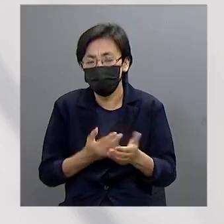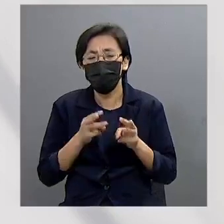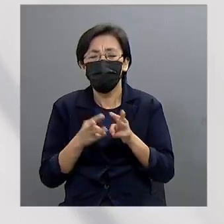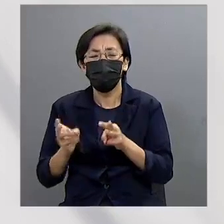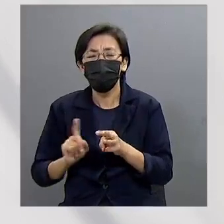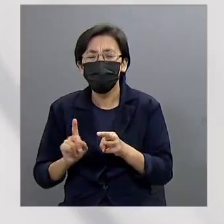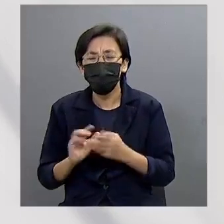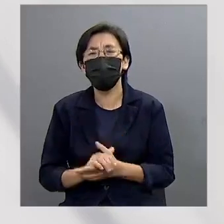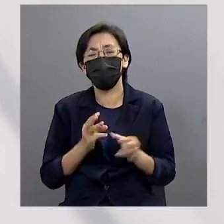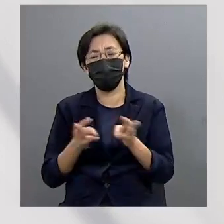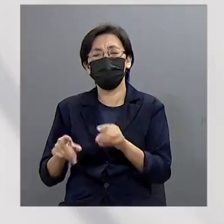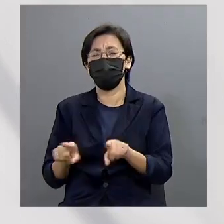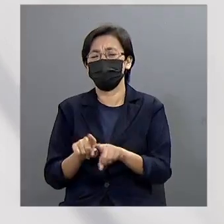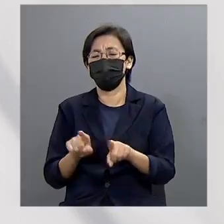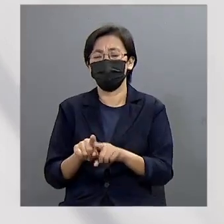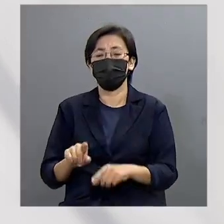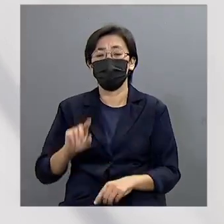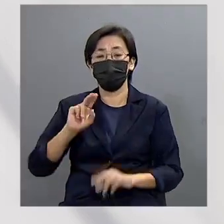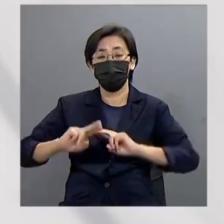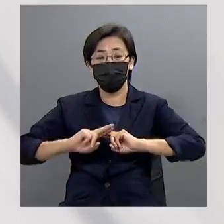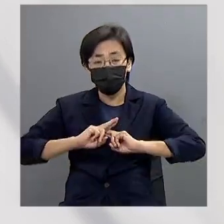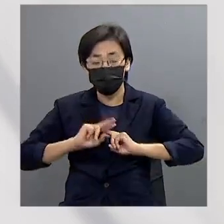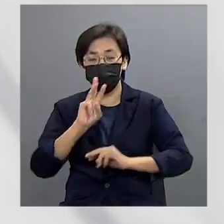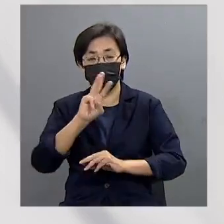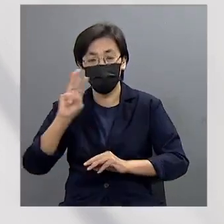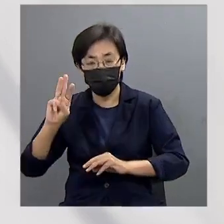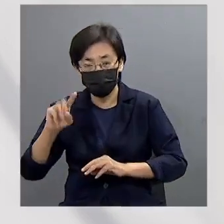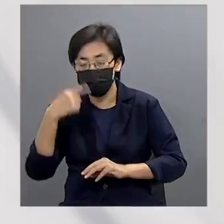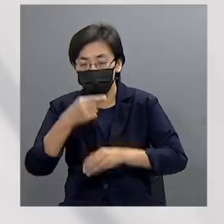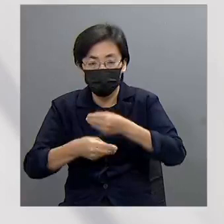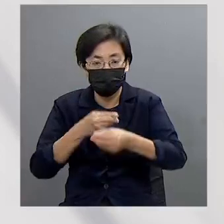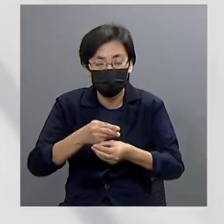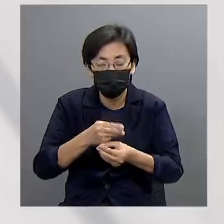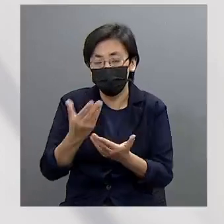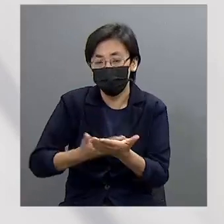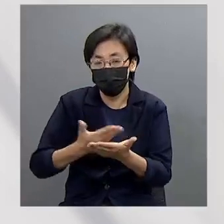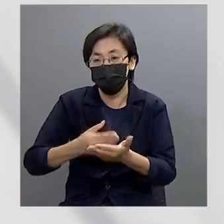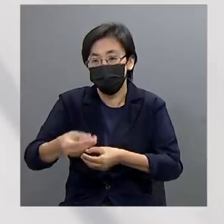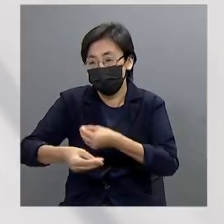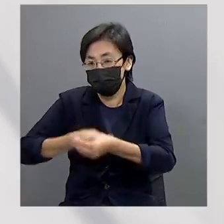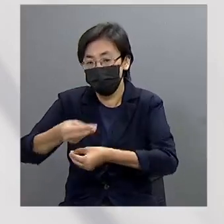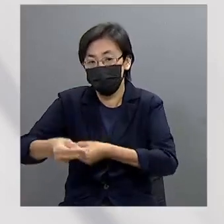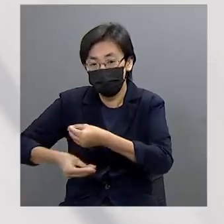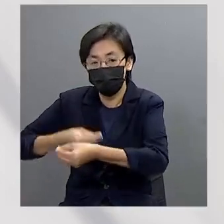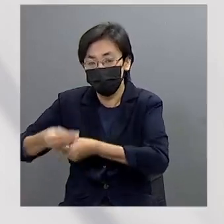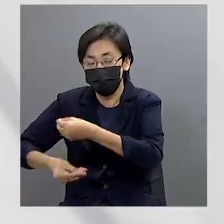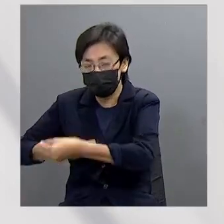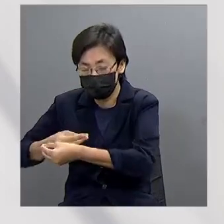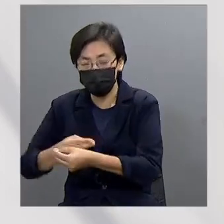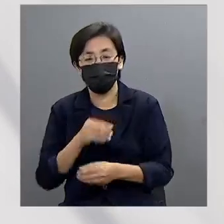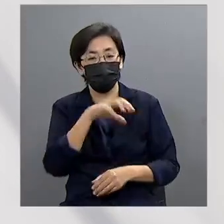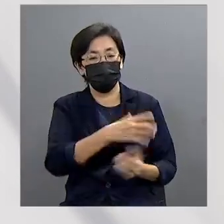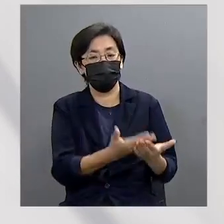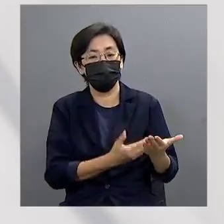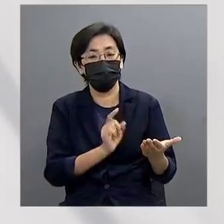คะที่เปิดหน้าร้านออนไลน์ให้บรรดาผู้ค้าเนี่ยนำเอาสลากมาขายแต่ทีนี้สิ่งที่สำนักงานสลากทำก็คือเป็น